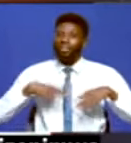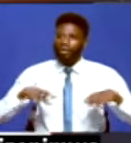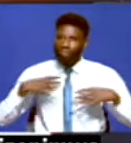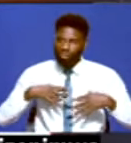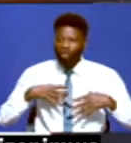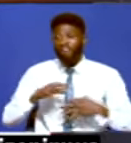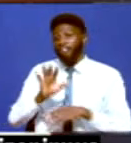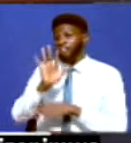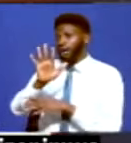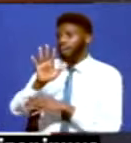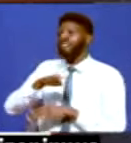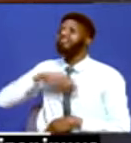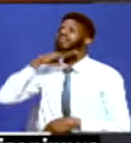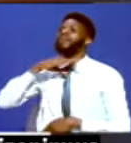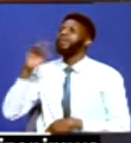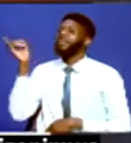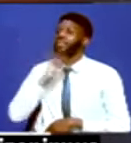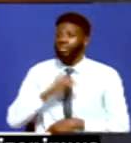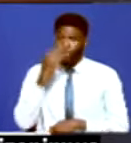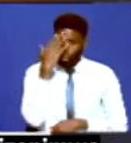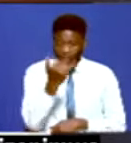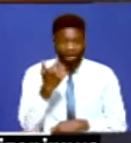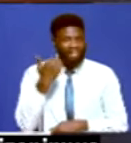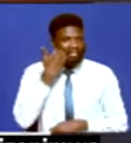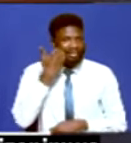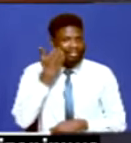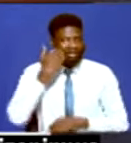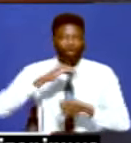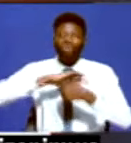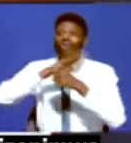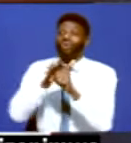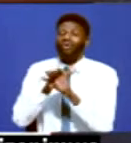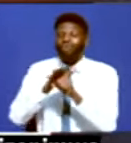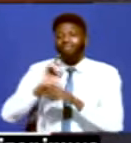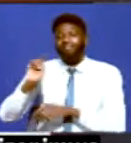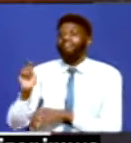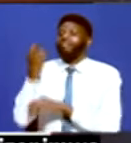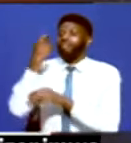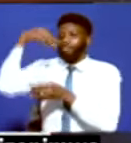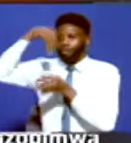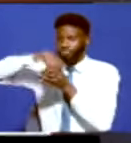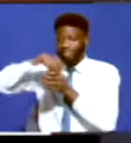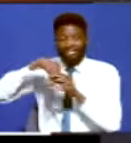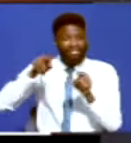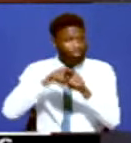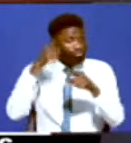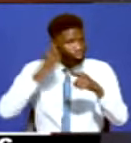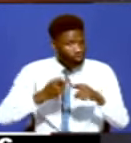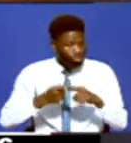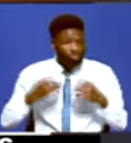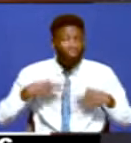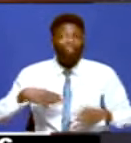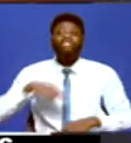watu tano zaidi wameaga dunia kutokana na ugonjwa huo humu nchini na kufikisha jumla ya watu walioangamia kuwa